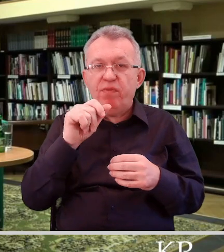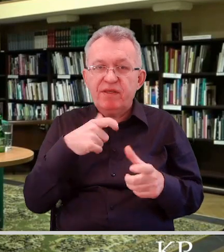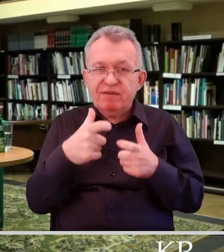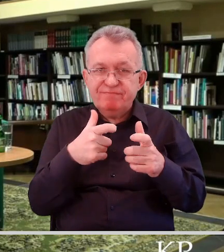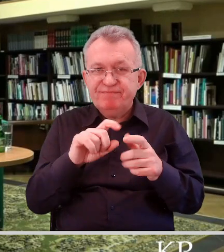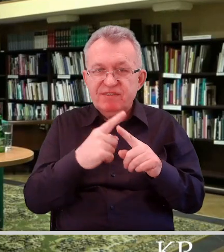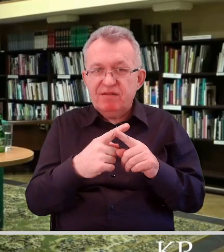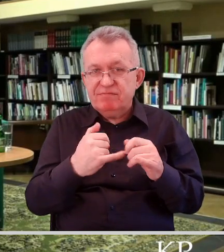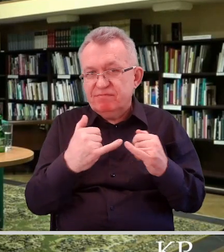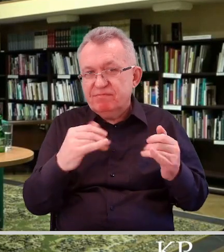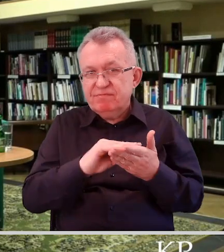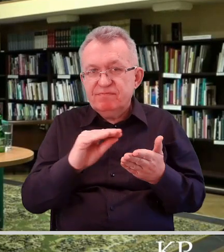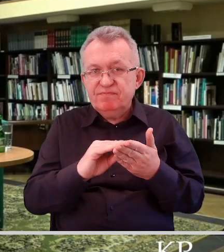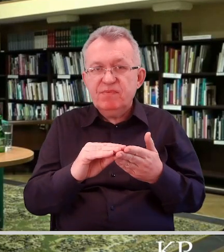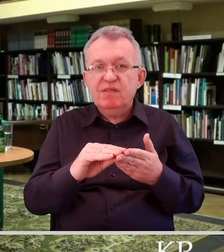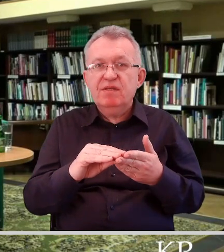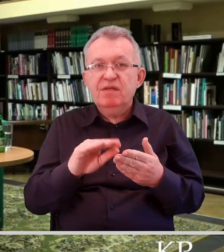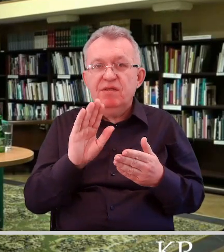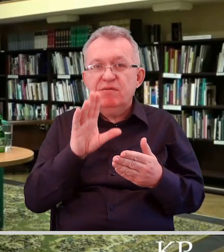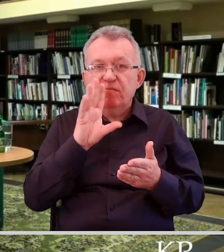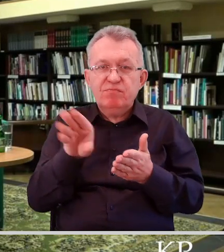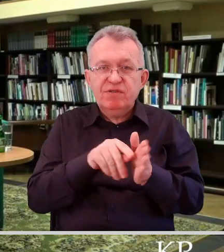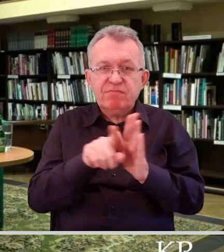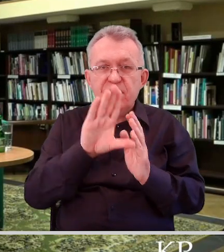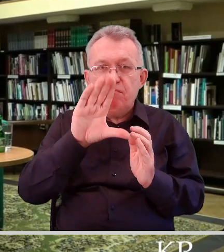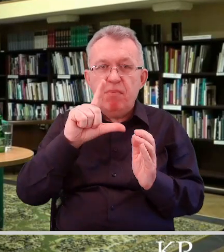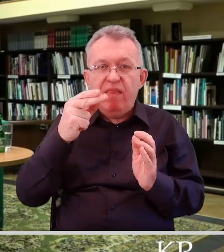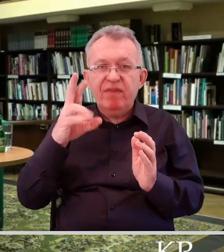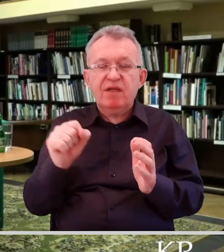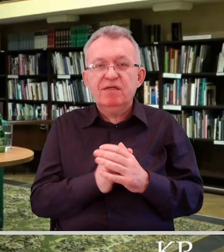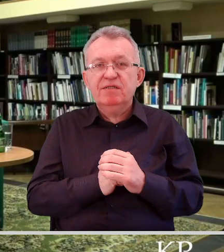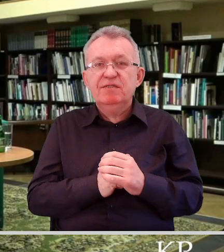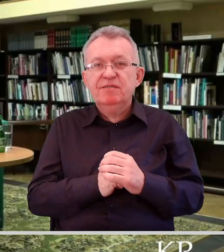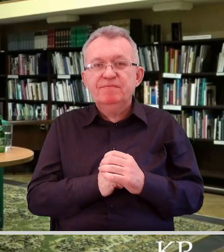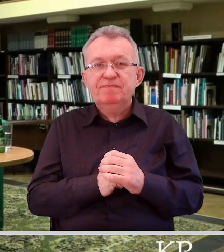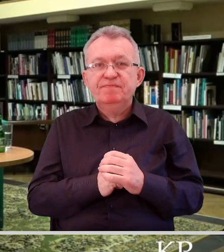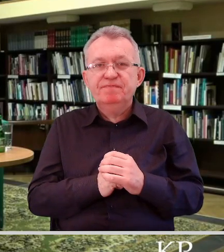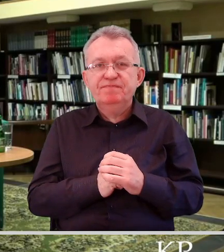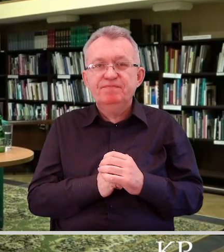także o mały włos zostałabym panią Blanką w tej chwili.